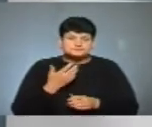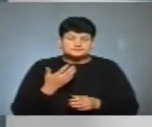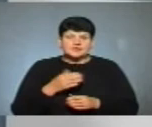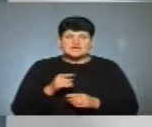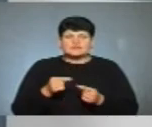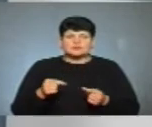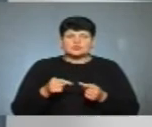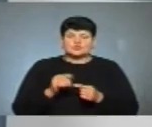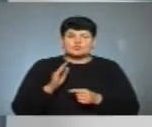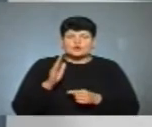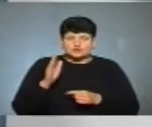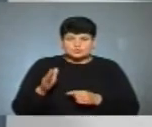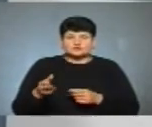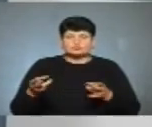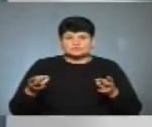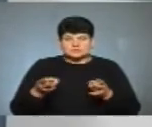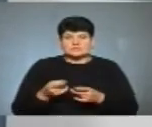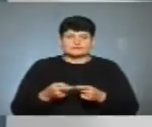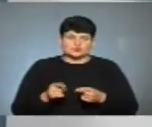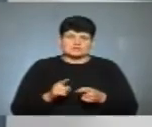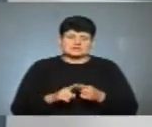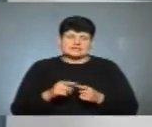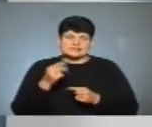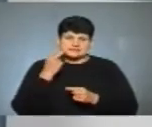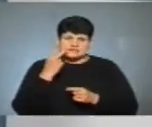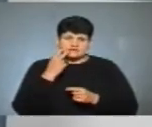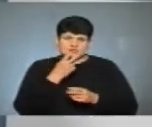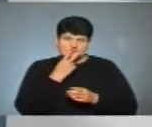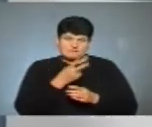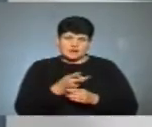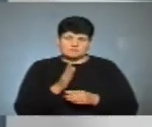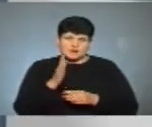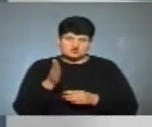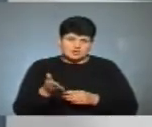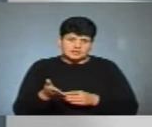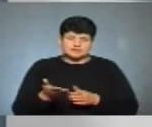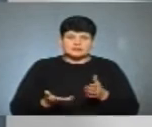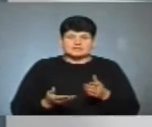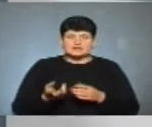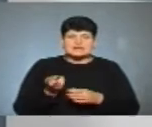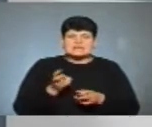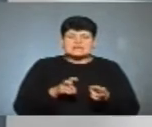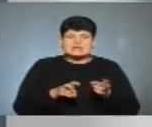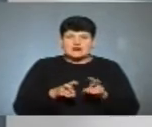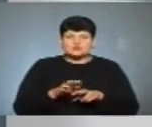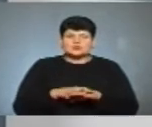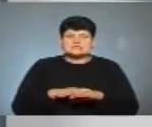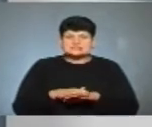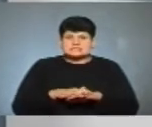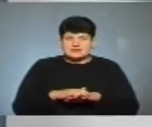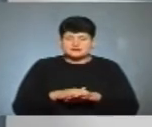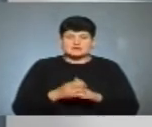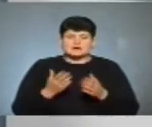в прогнозах потрібно це завжди передбачати, що явку населення. Але, до